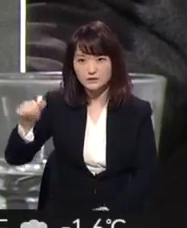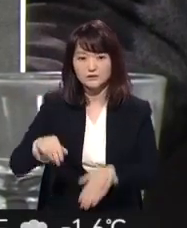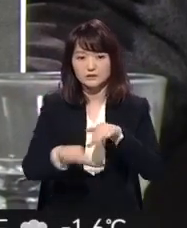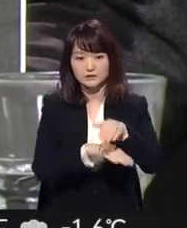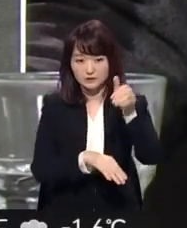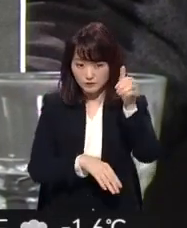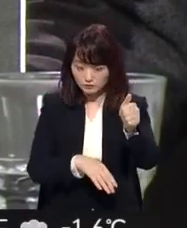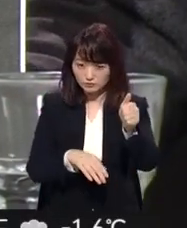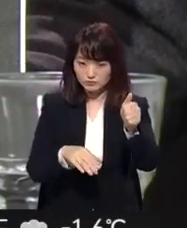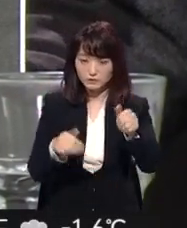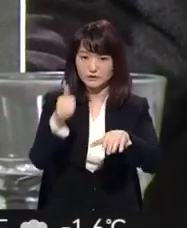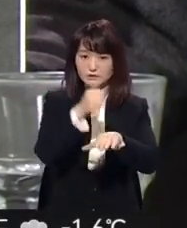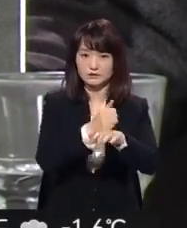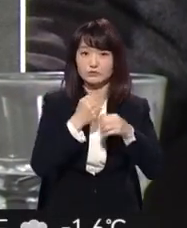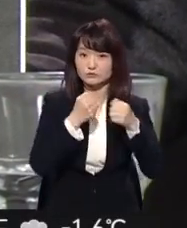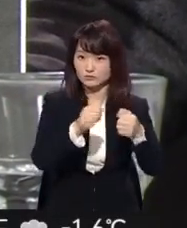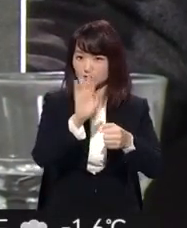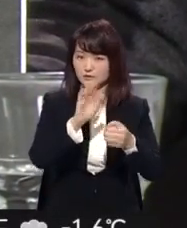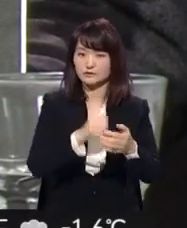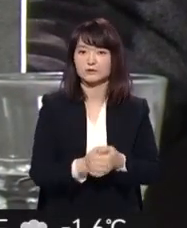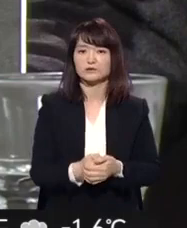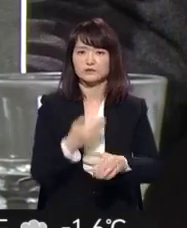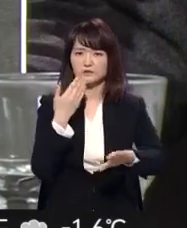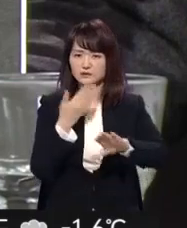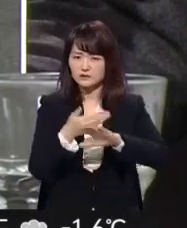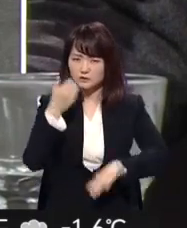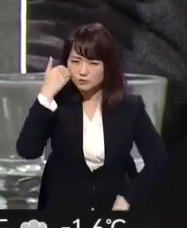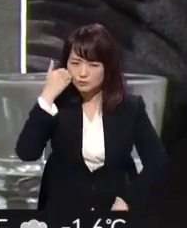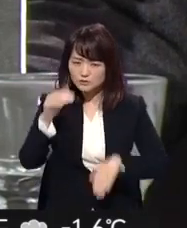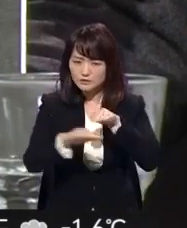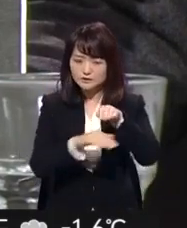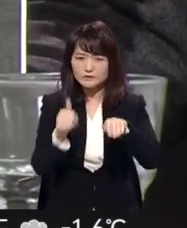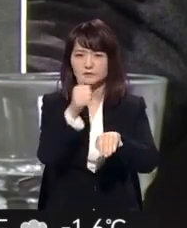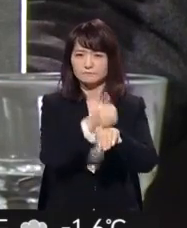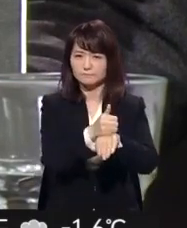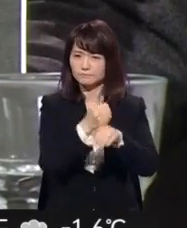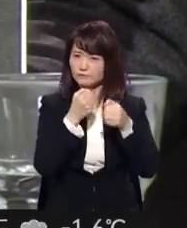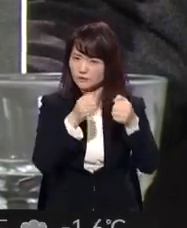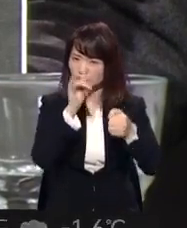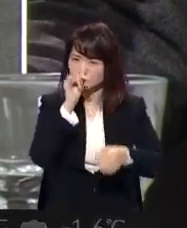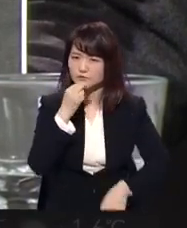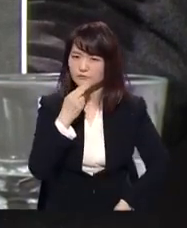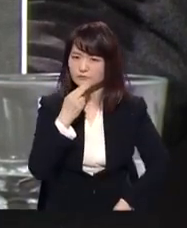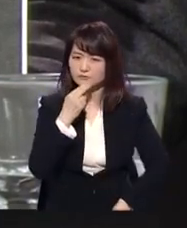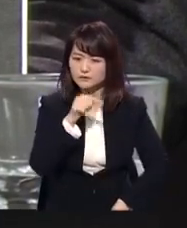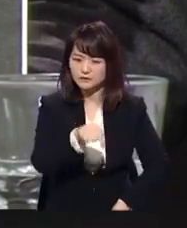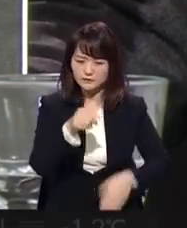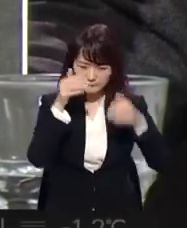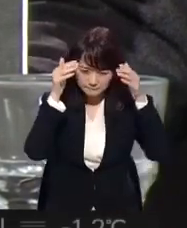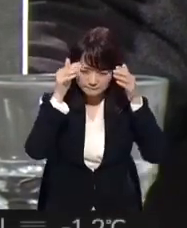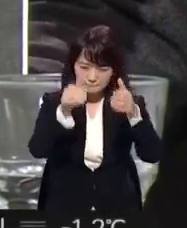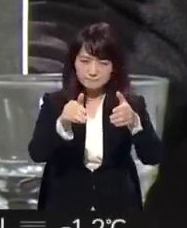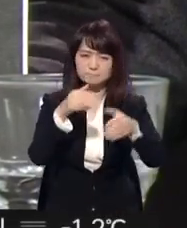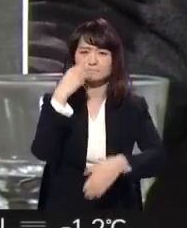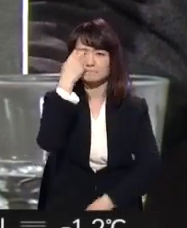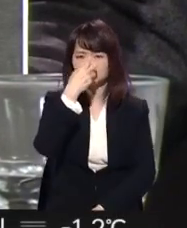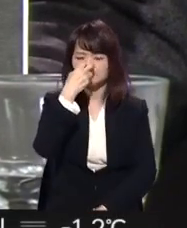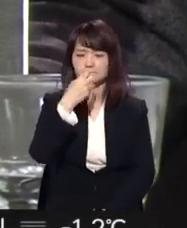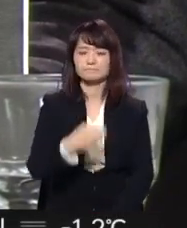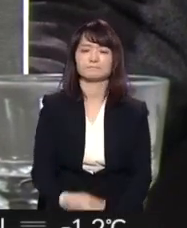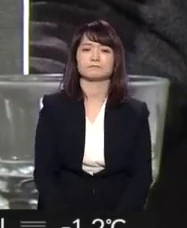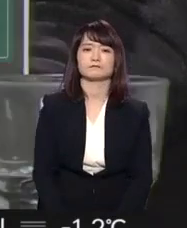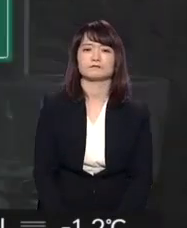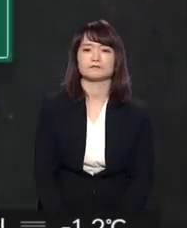차주만 차량을 운전할 수 있는 건 아니잖아요 그래서 다른 누군가가이 차량을 운전할 수 있을지 경찰은 여기에 초점을 맞추고 수사망을